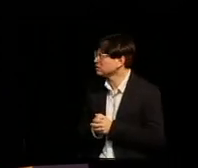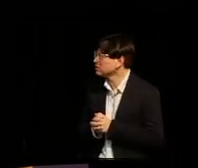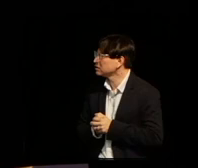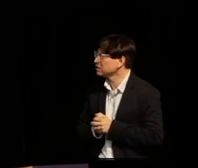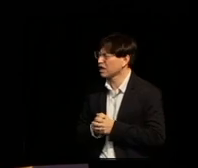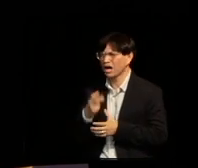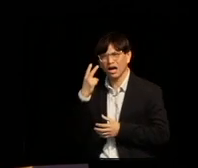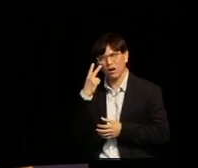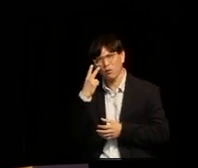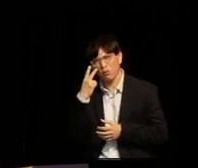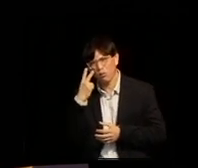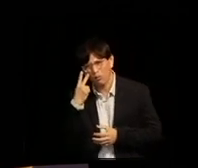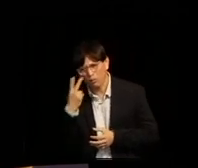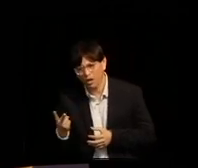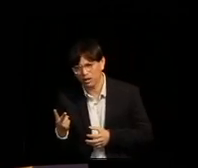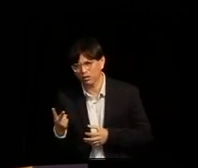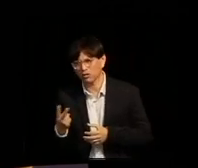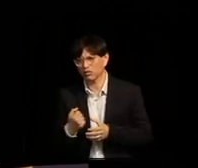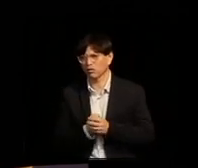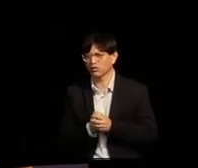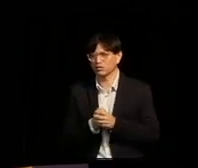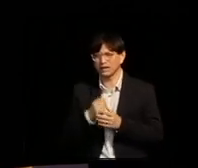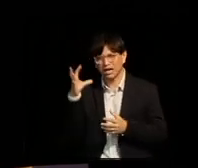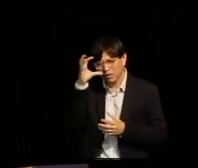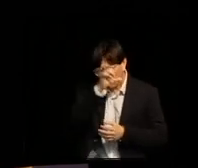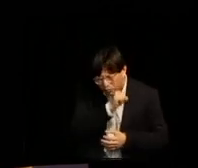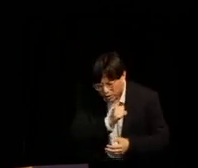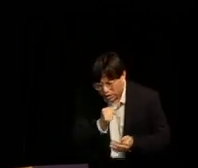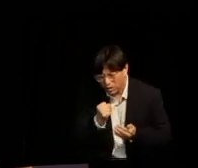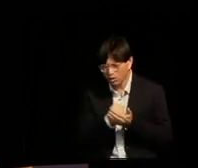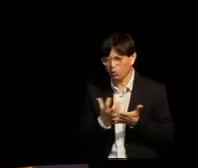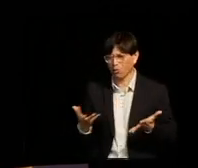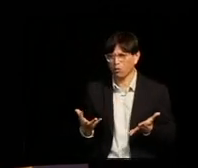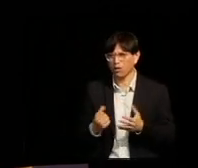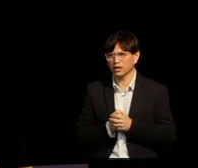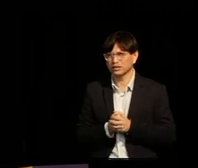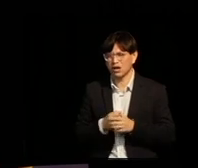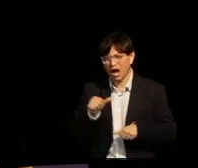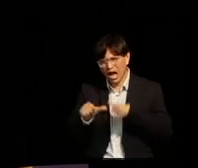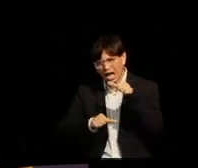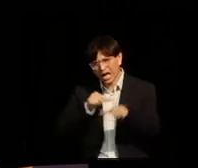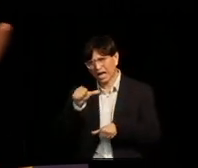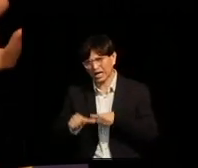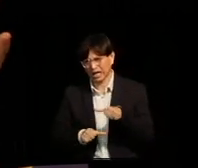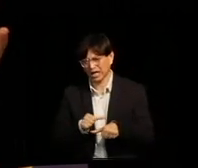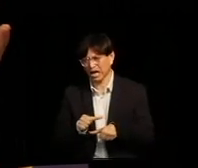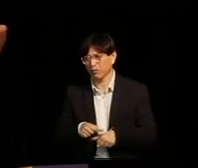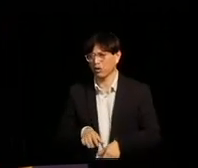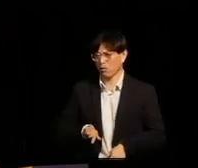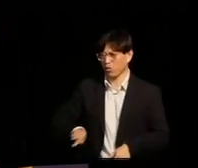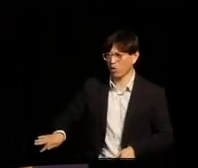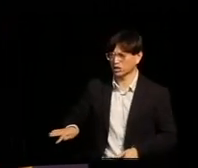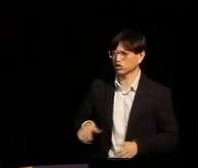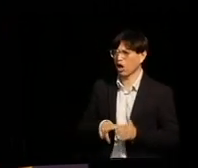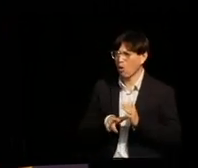la capacità di capire qualche cosa e regolo la mia proposta su questa capacità Ma questo è un pregiudizio